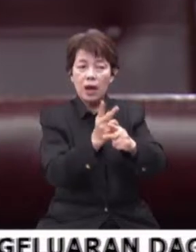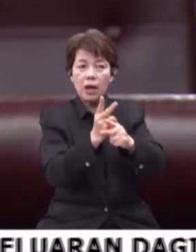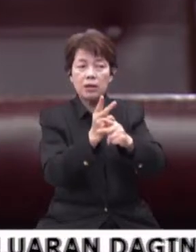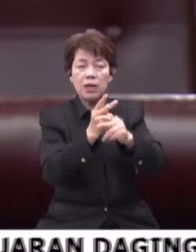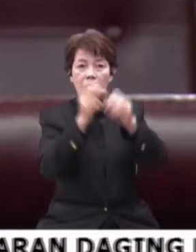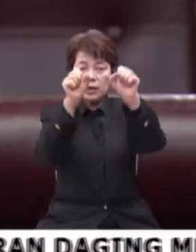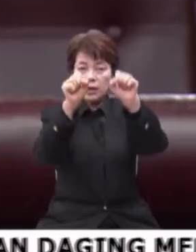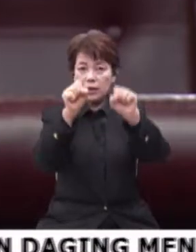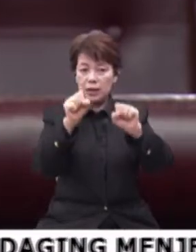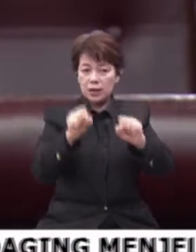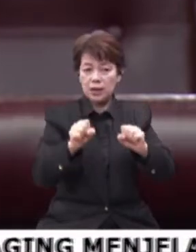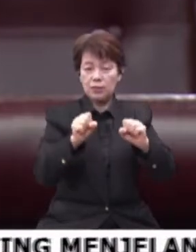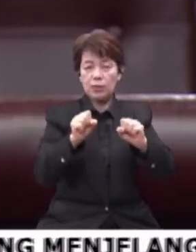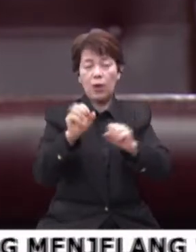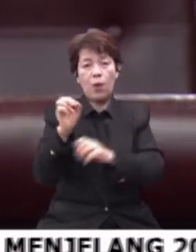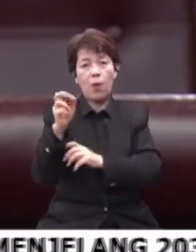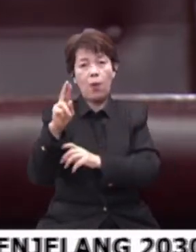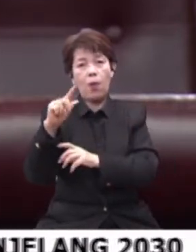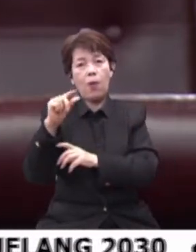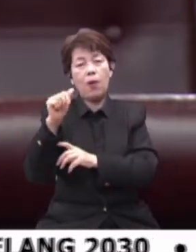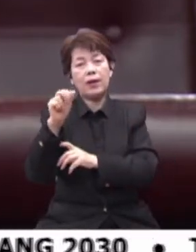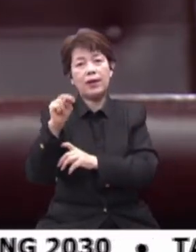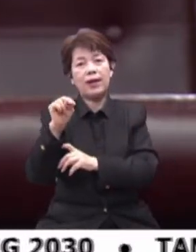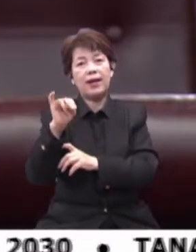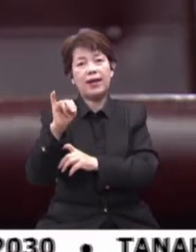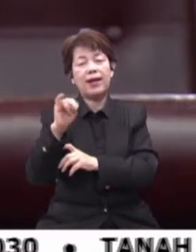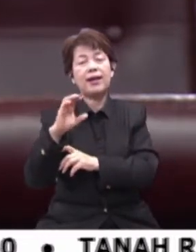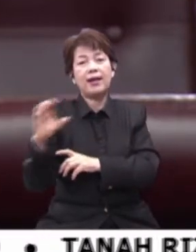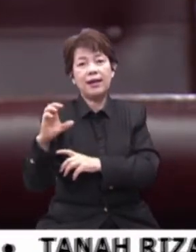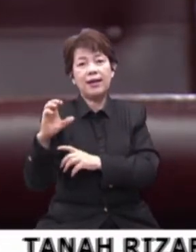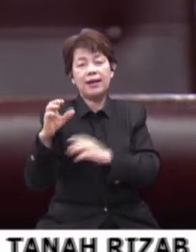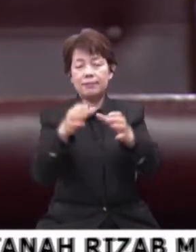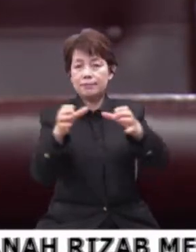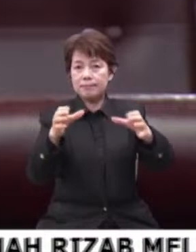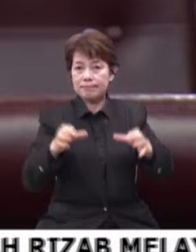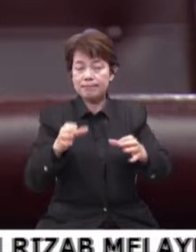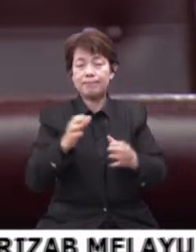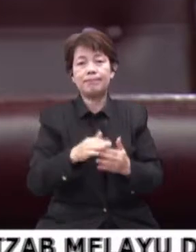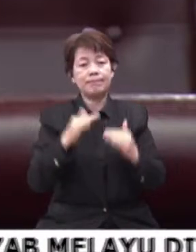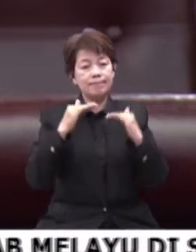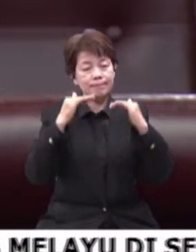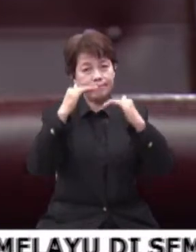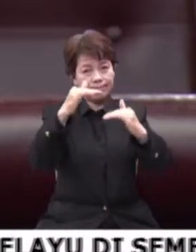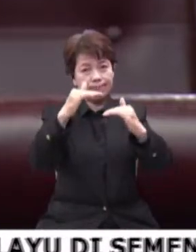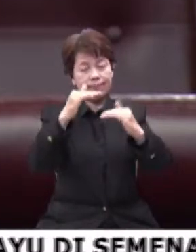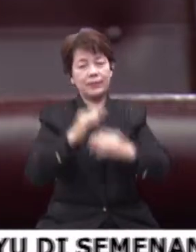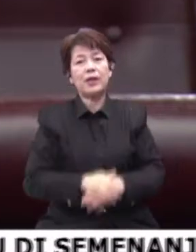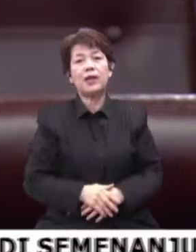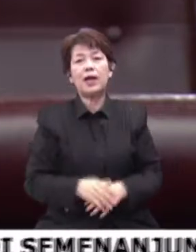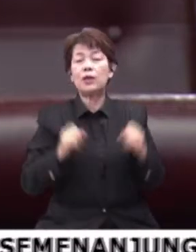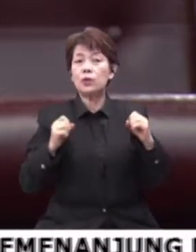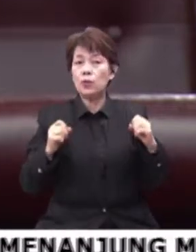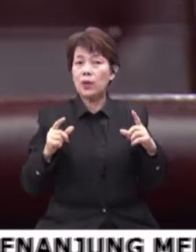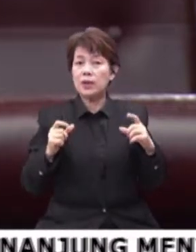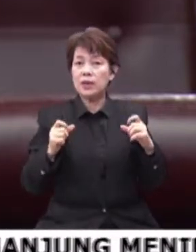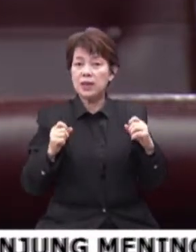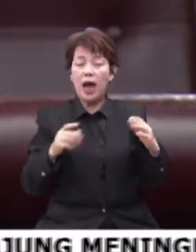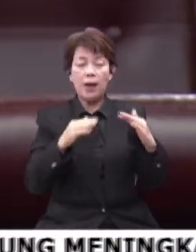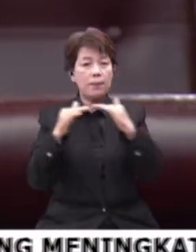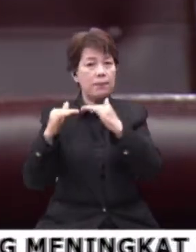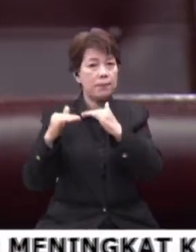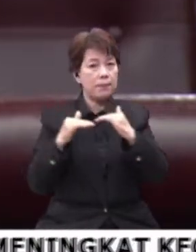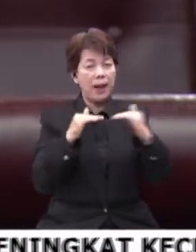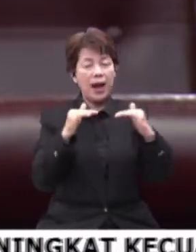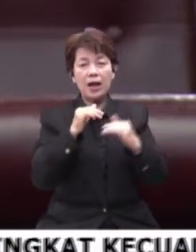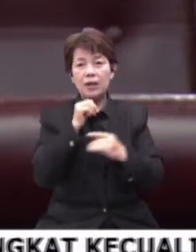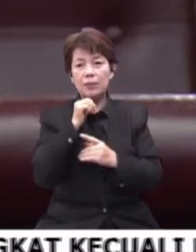persediaan organik yaitu my organik adalah berikut bekerjasama dengan janji swasta persatuan dan badan-badan